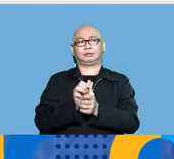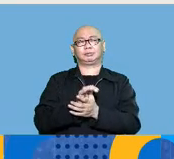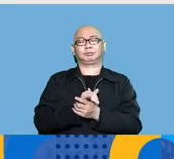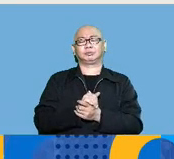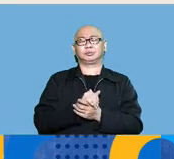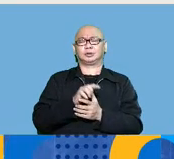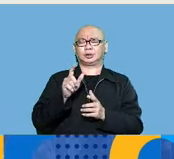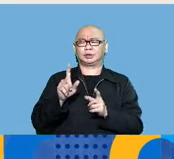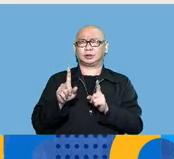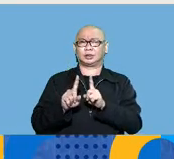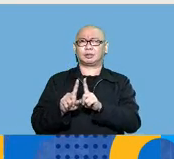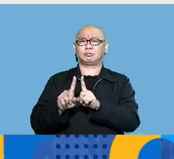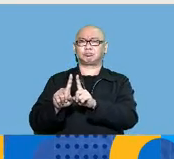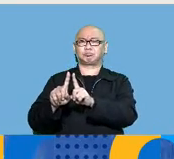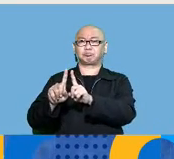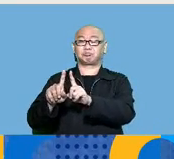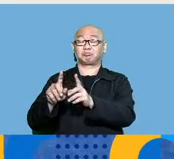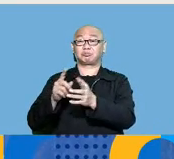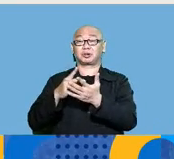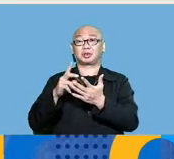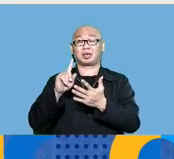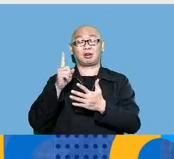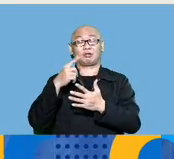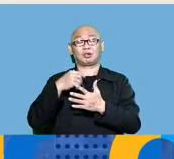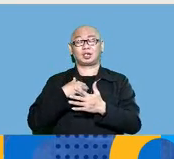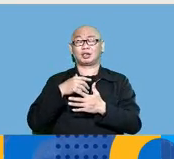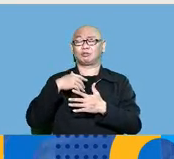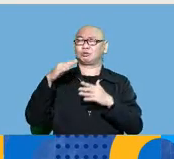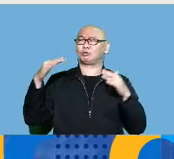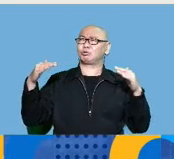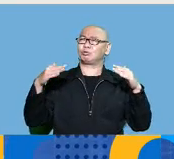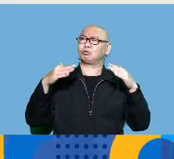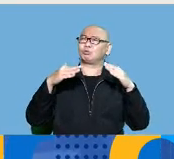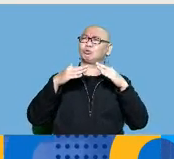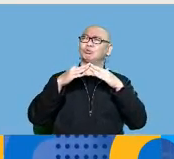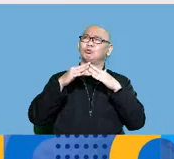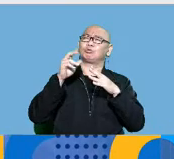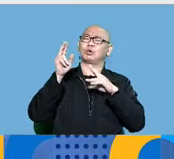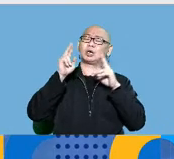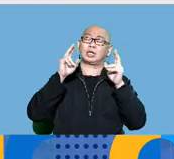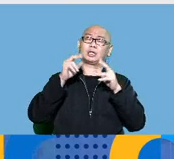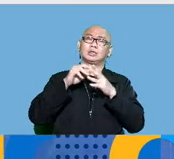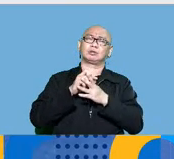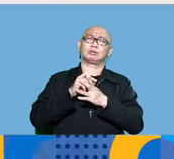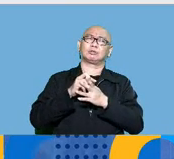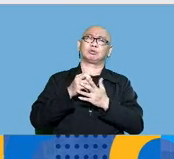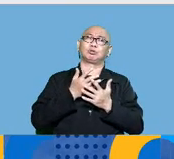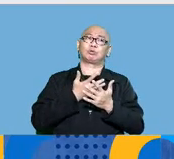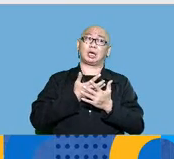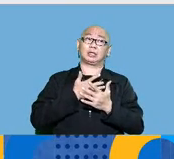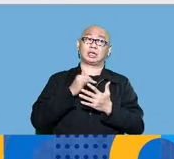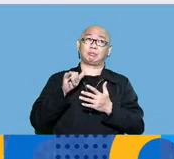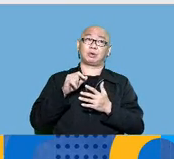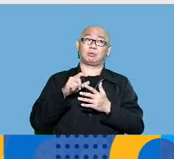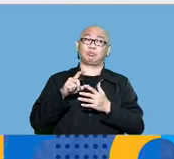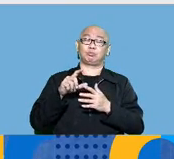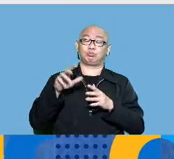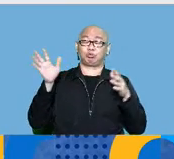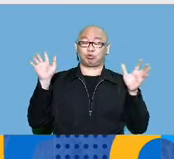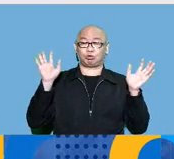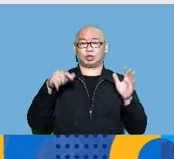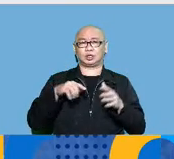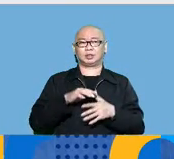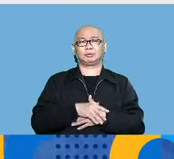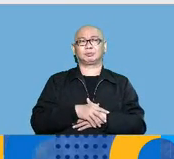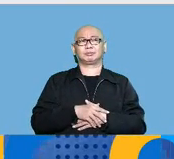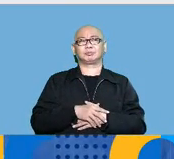Ini setianya, karena awalnya saya ke Gunung Ungaran karena jatuh cinta pada burung ini, karena lambang kesetiaan, termasuk suami saya